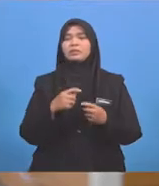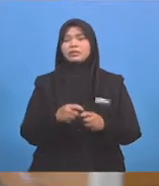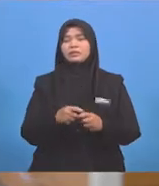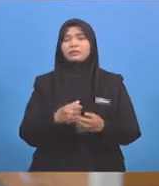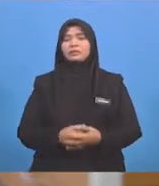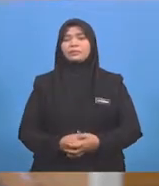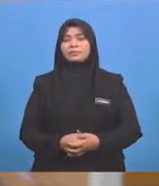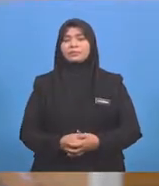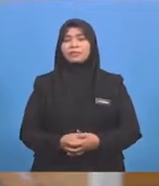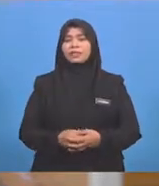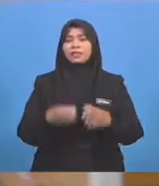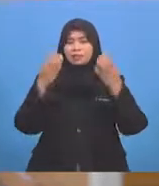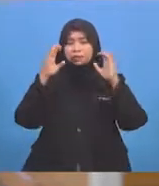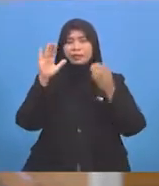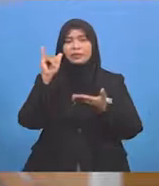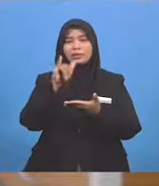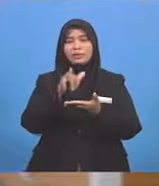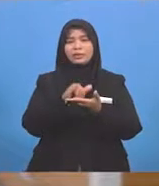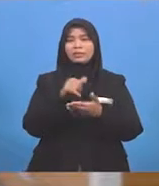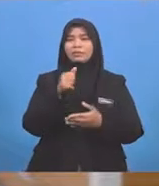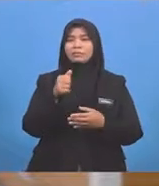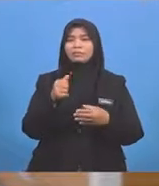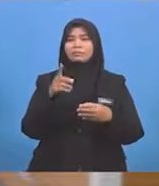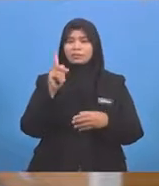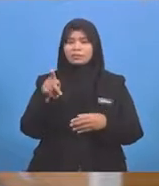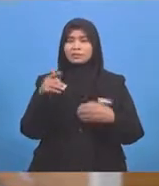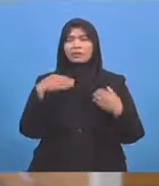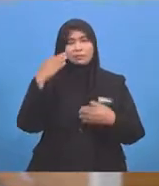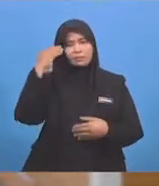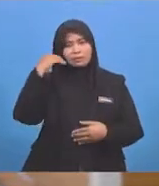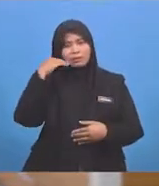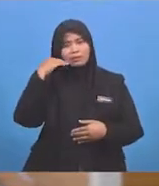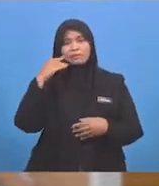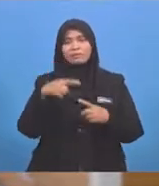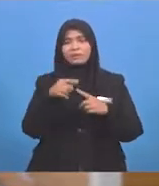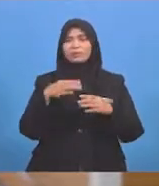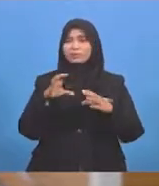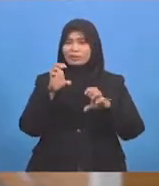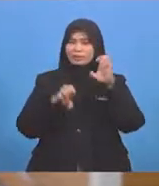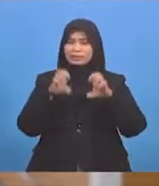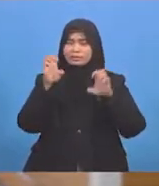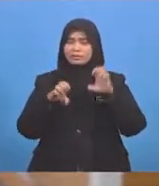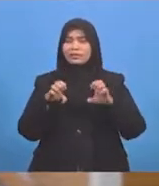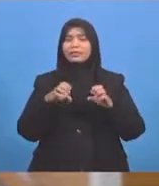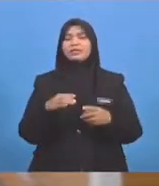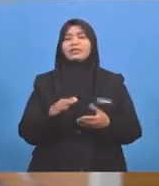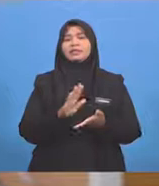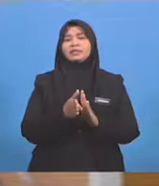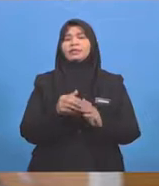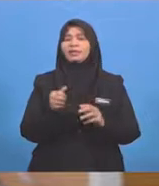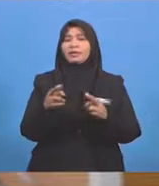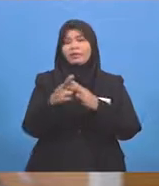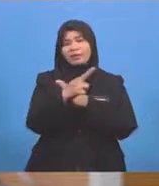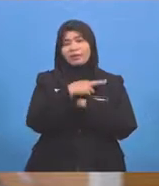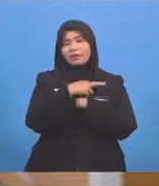Cikgu yakin anda semua pernah berpeluh selepas melakukan aktiviti riadah, bukan? Kemudian anda duduk berehat di